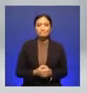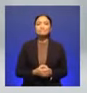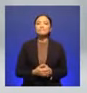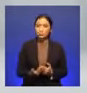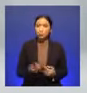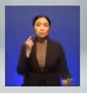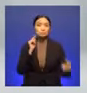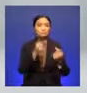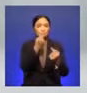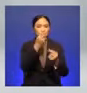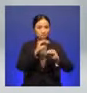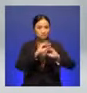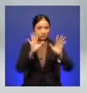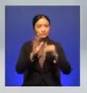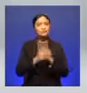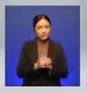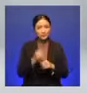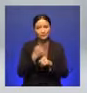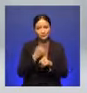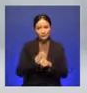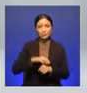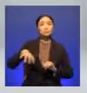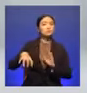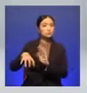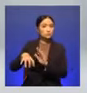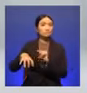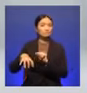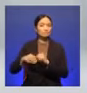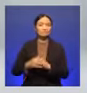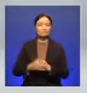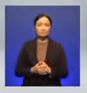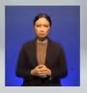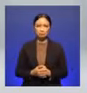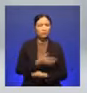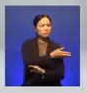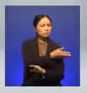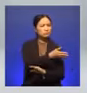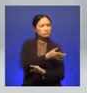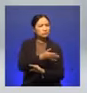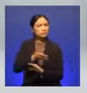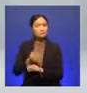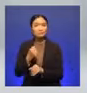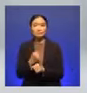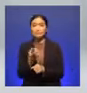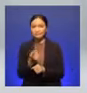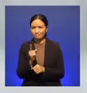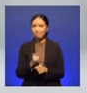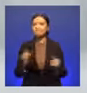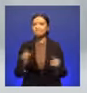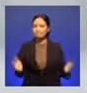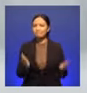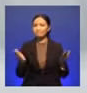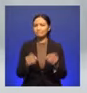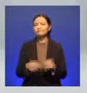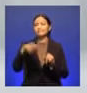ข้าสู่รูปธรรมและบทเรียนการทำงานของสสส.ในช่วงที่ผ่านมาความจริงเราสนับสนุนโครงการไปหลักพันนะ